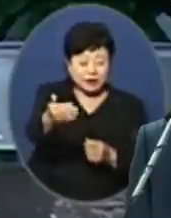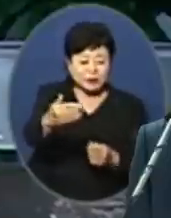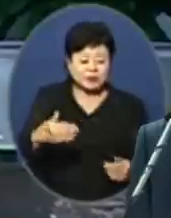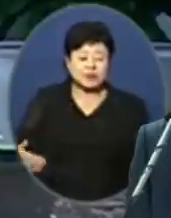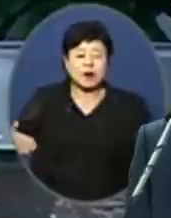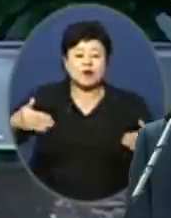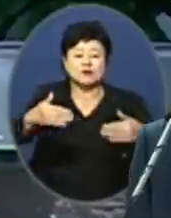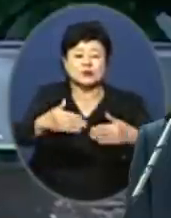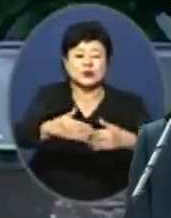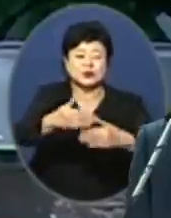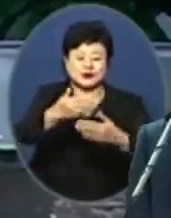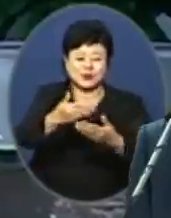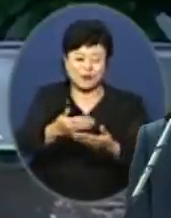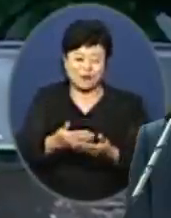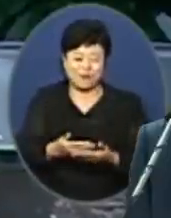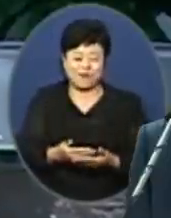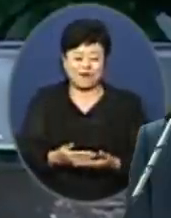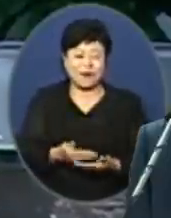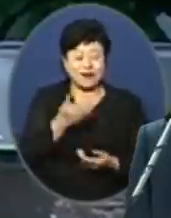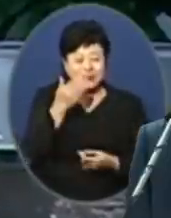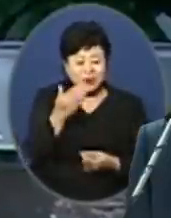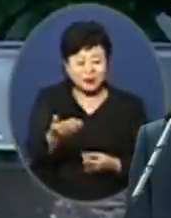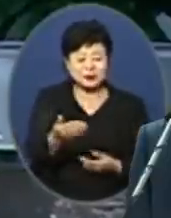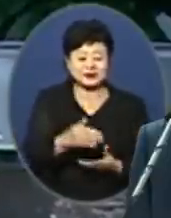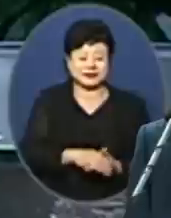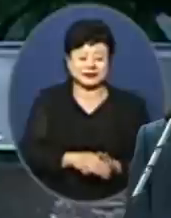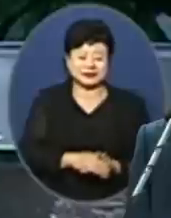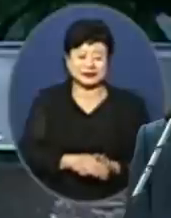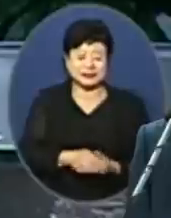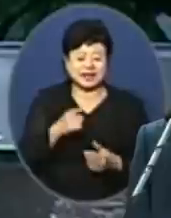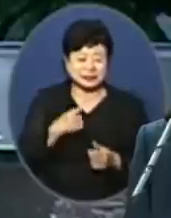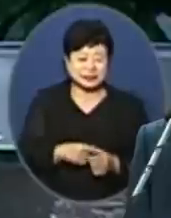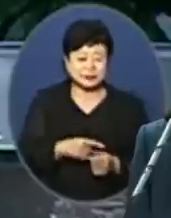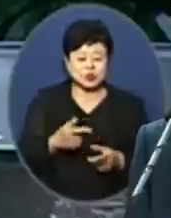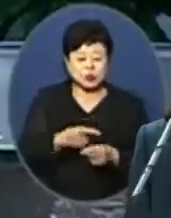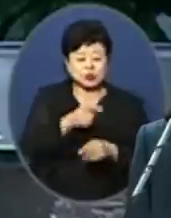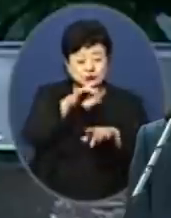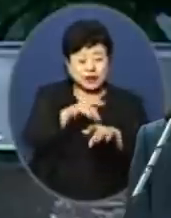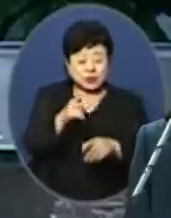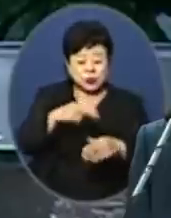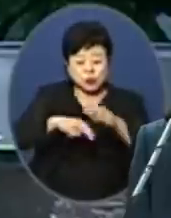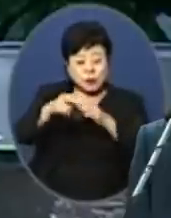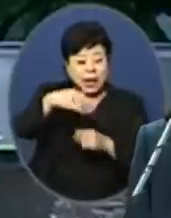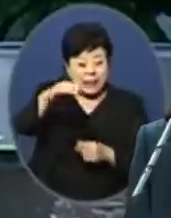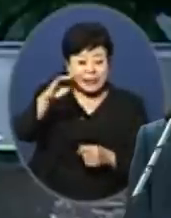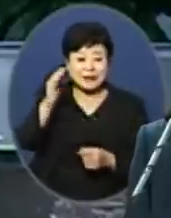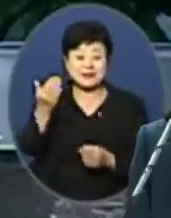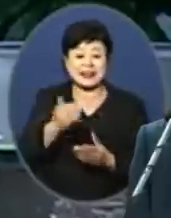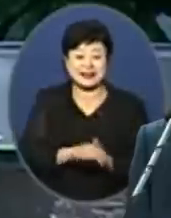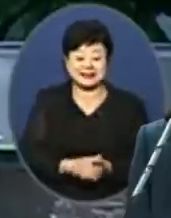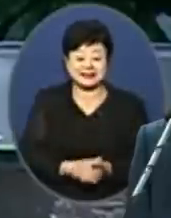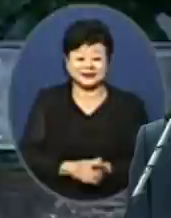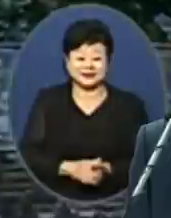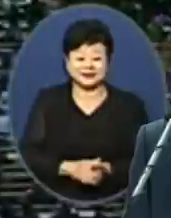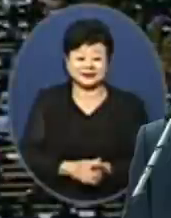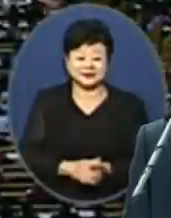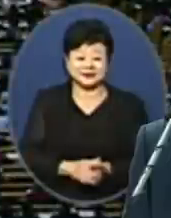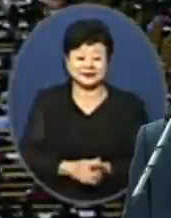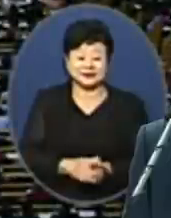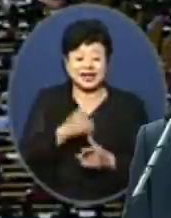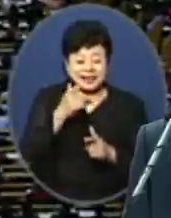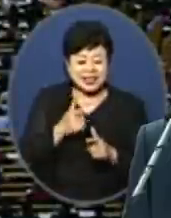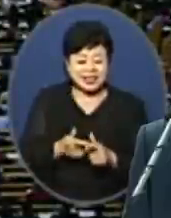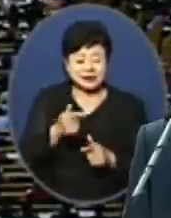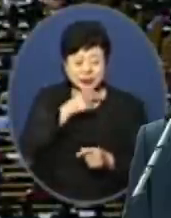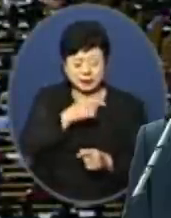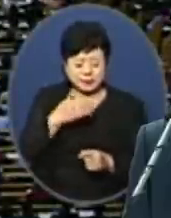품에 품어주시고 여러분을 참수하던 원수마귀는 일곱 길로 도망을 치고 마는 것입니다.